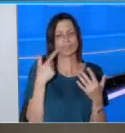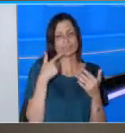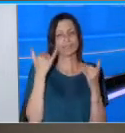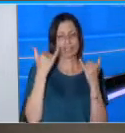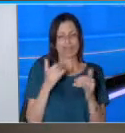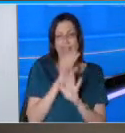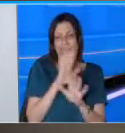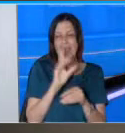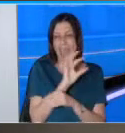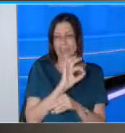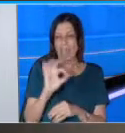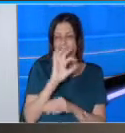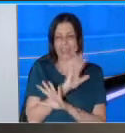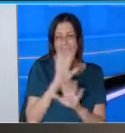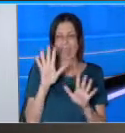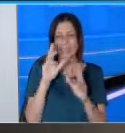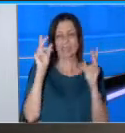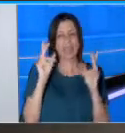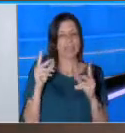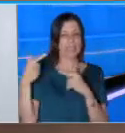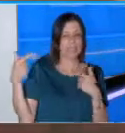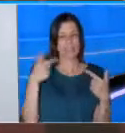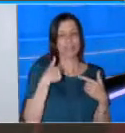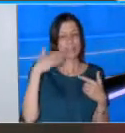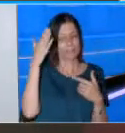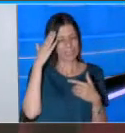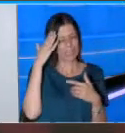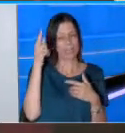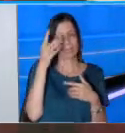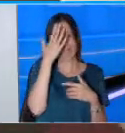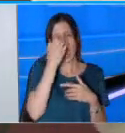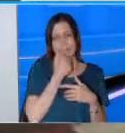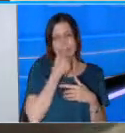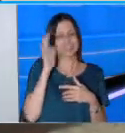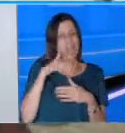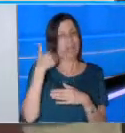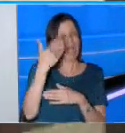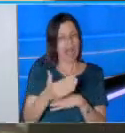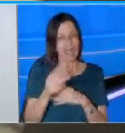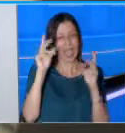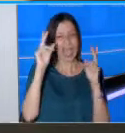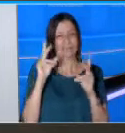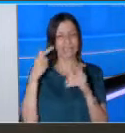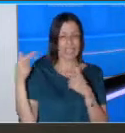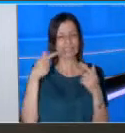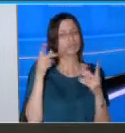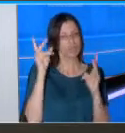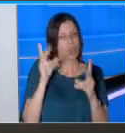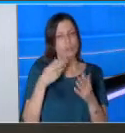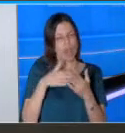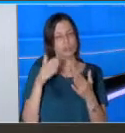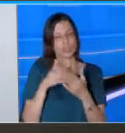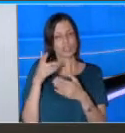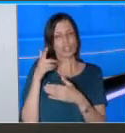שכרגע אין עדיין הפסקת אש, וכמו שאנחנו נכון. מכירים את הפלסטינאים, את חמאס, נכון. גם אחרי הפסקת אש הם עשויים לראות, אז כמו שאמרנו,